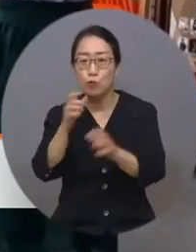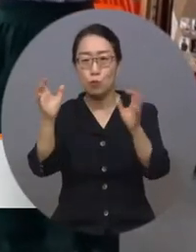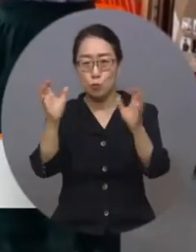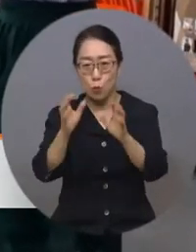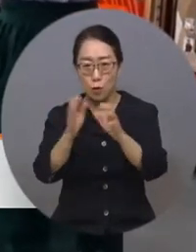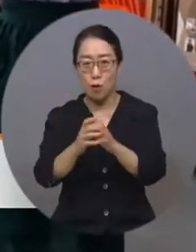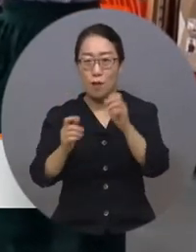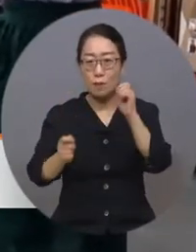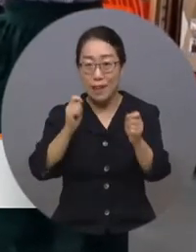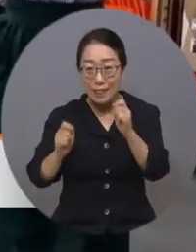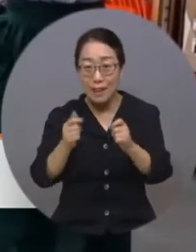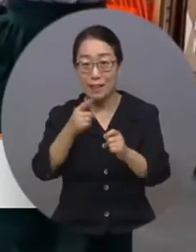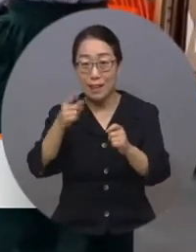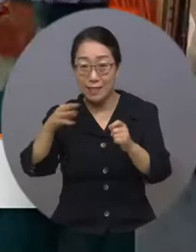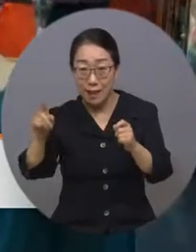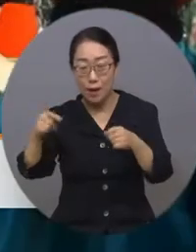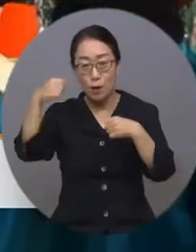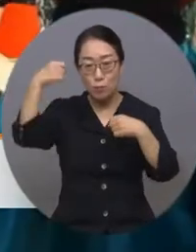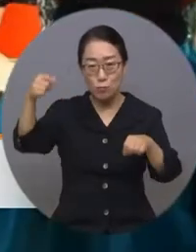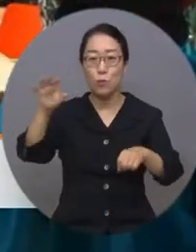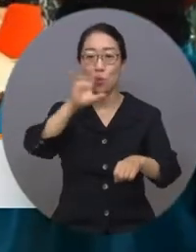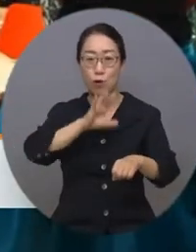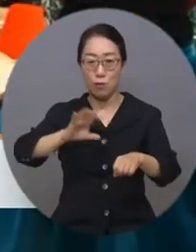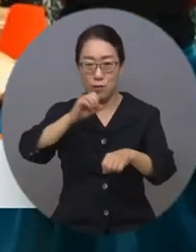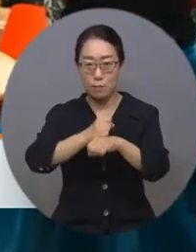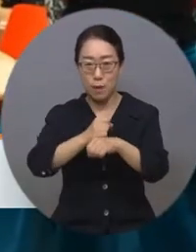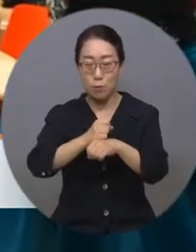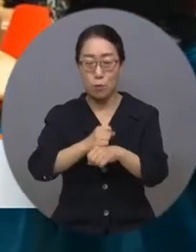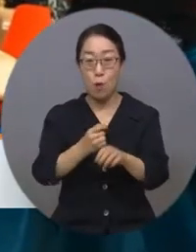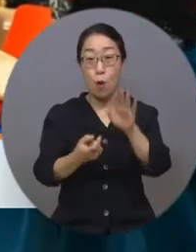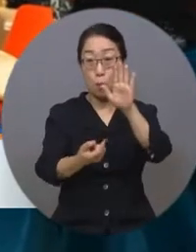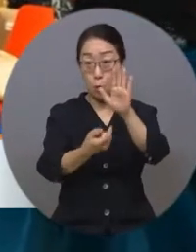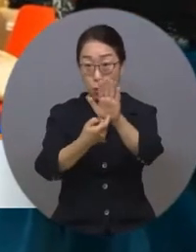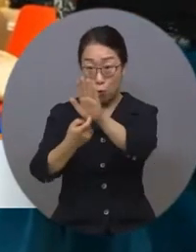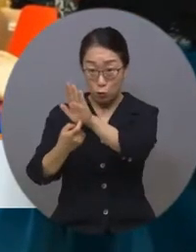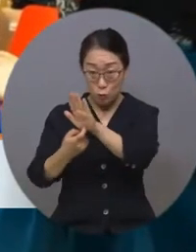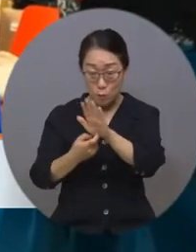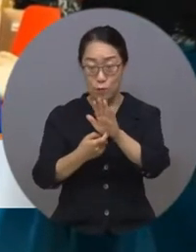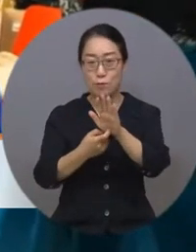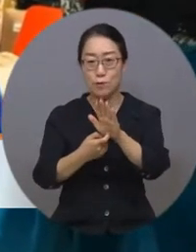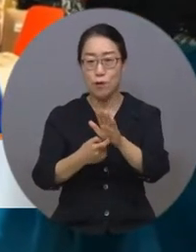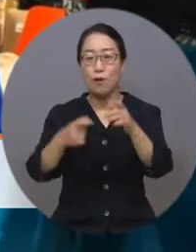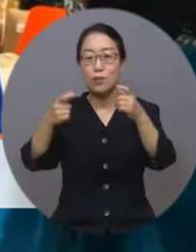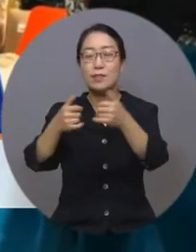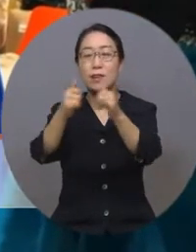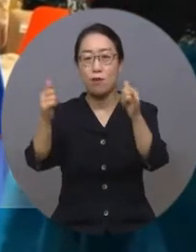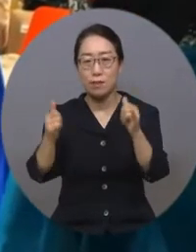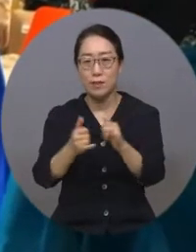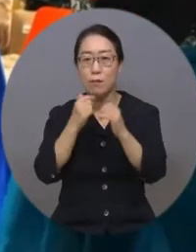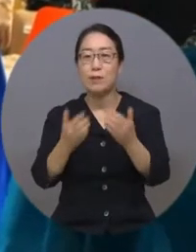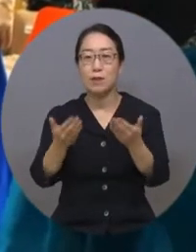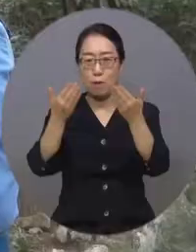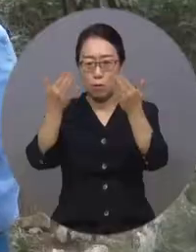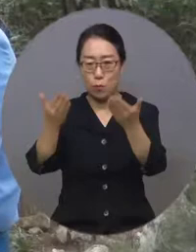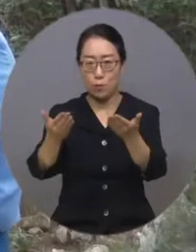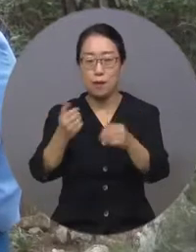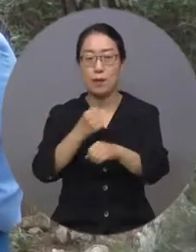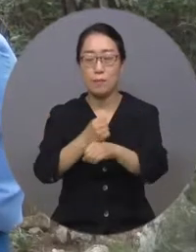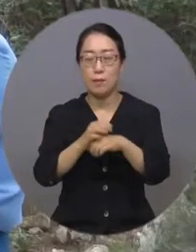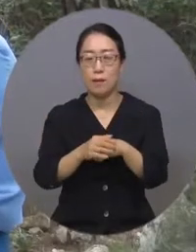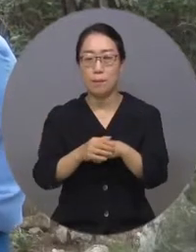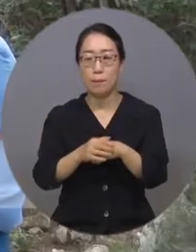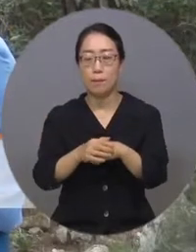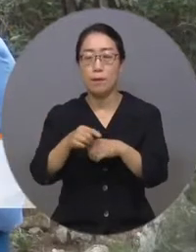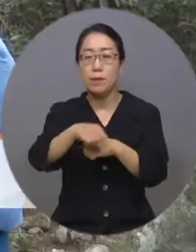난타와 무용을 연습하고 공연을 하며 힘들어하는 지역사회를 위해 자원봉사를 하고 있습니다.